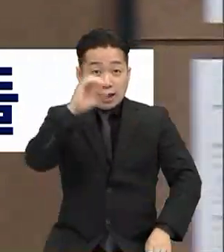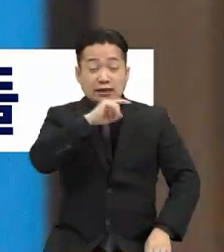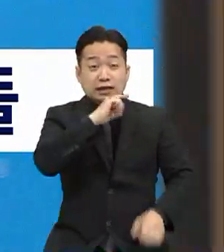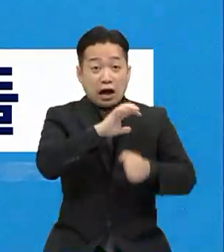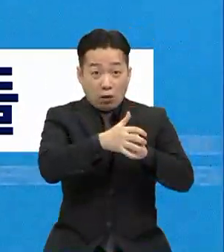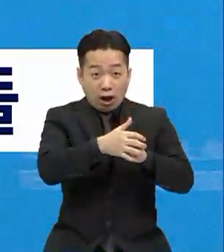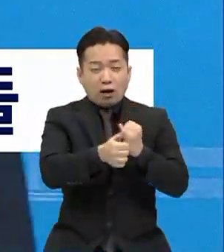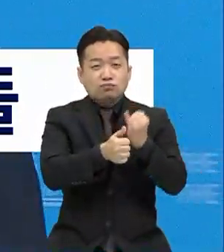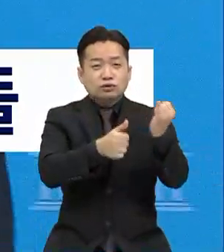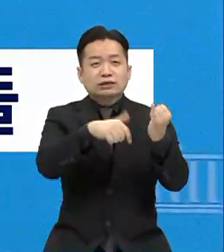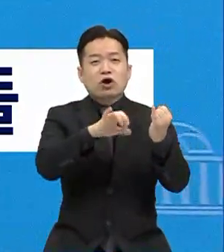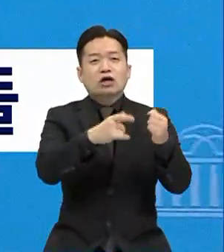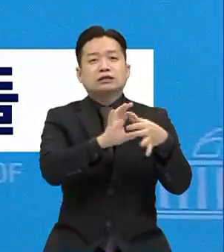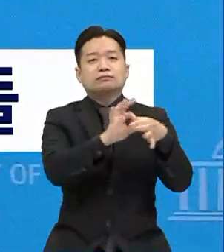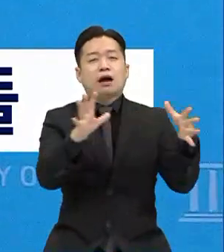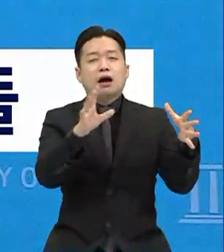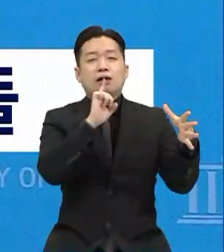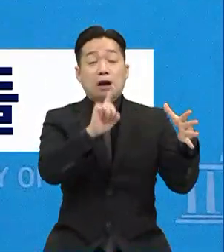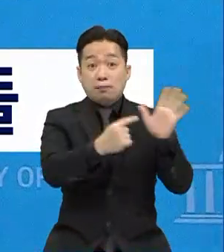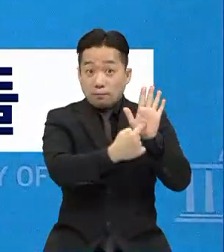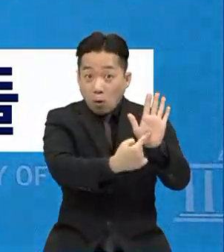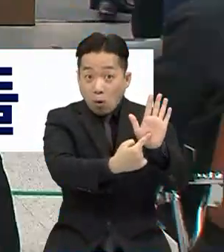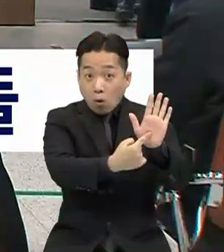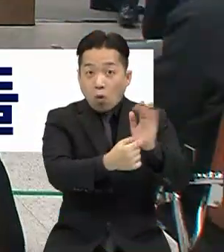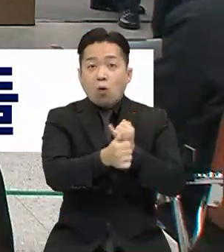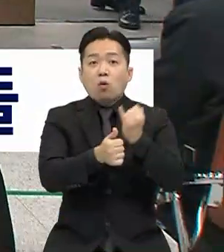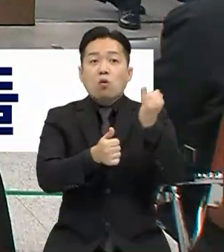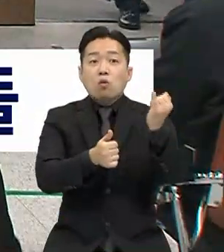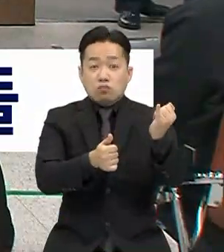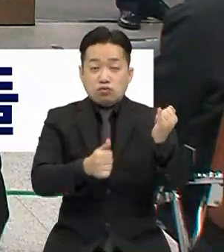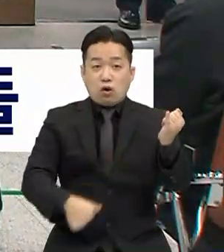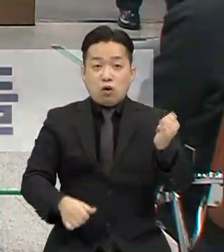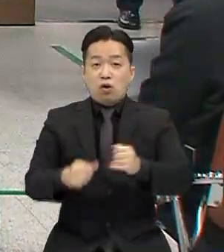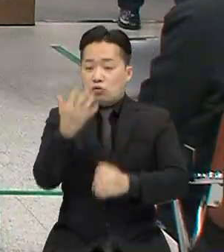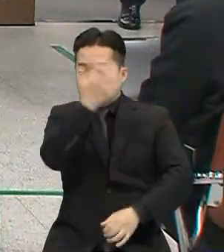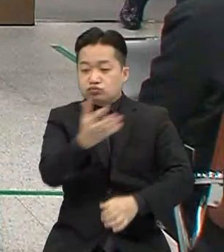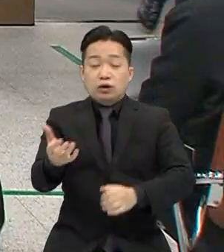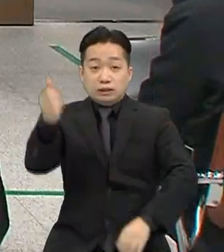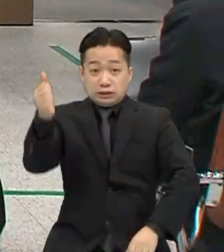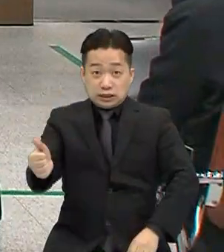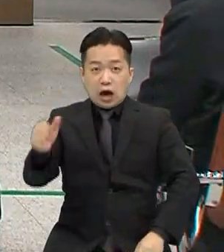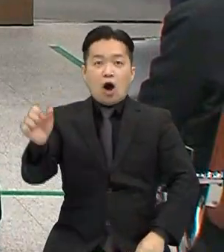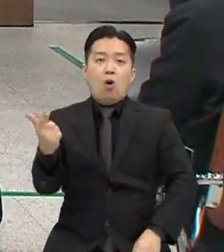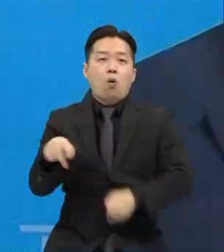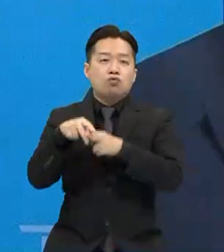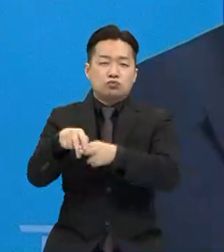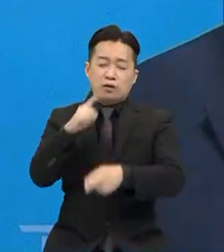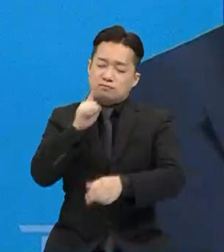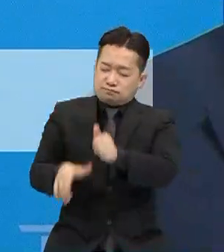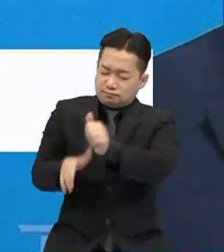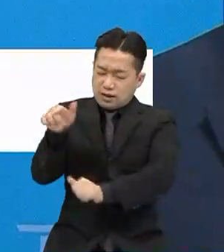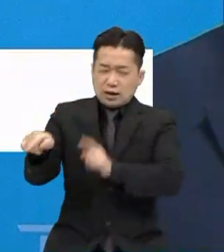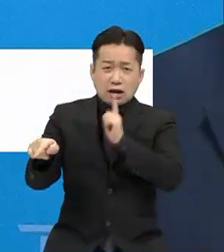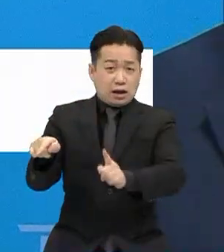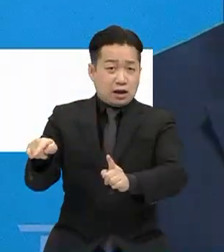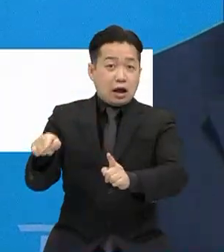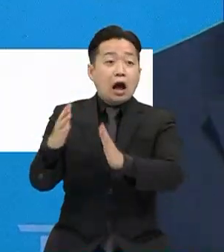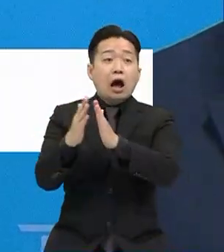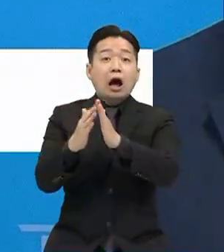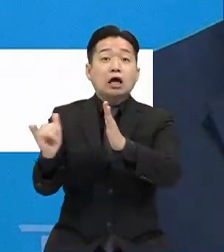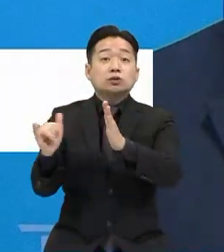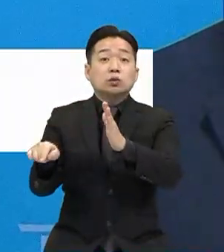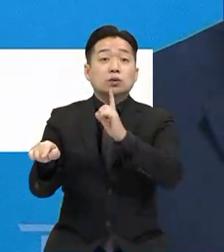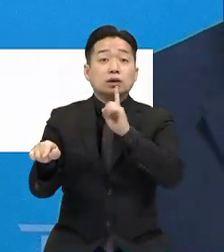부인 김건희 씨와 무관하다는 말을 하면서 부인이 후원회장을 맡고 있는 홍준표 후보를 겨냥했습니다. 가족이 뭐 저